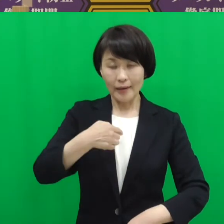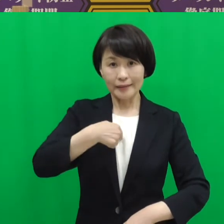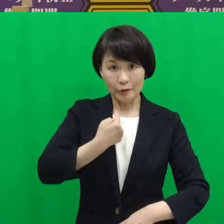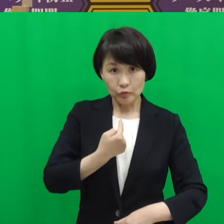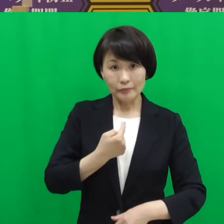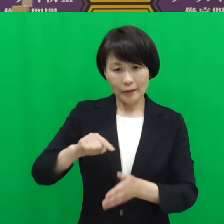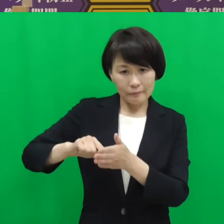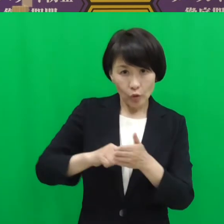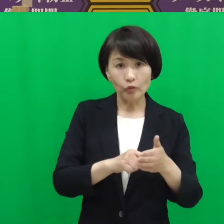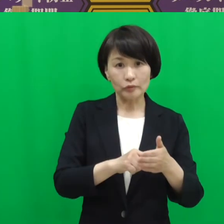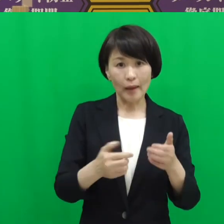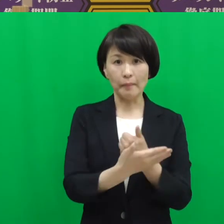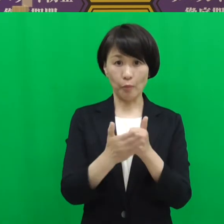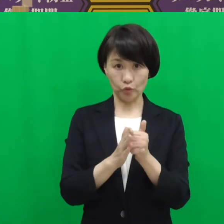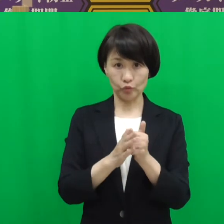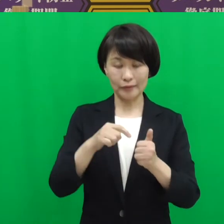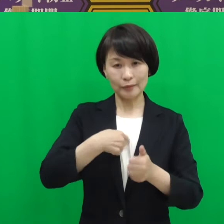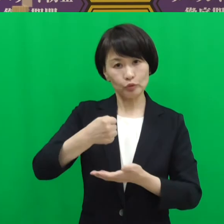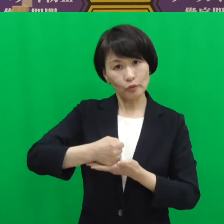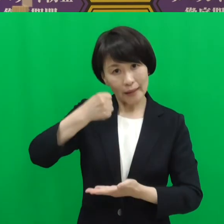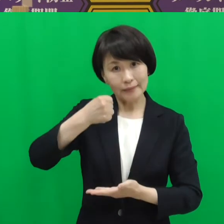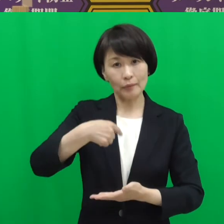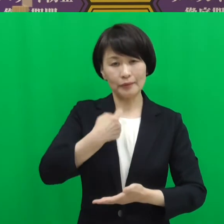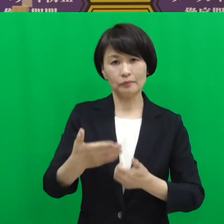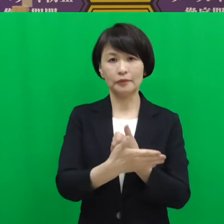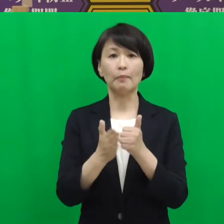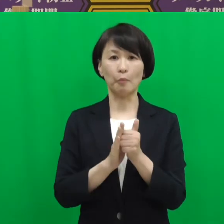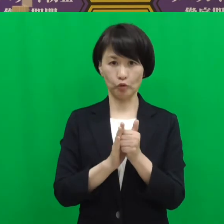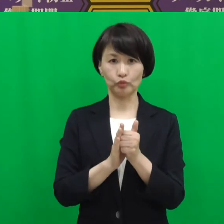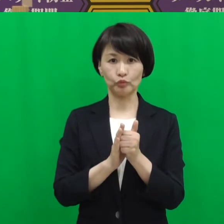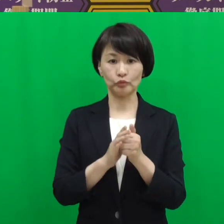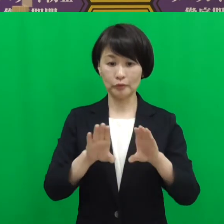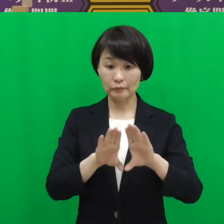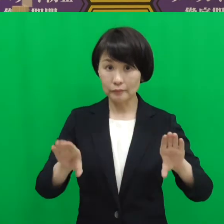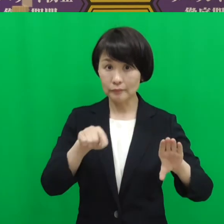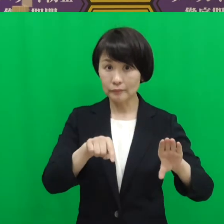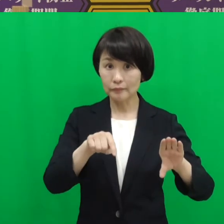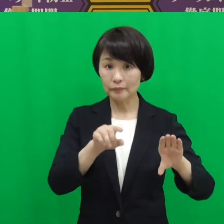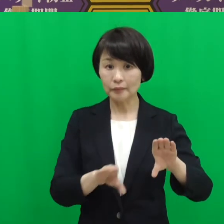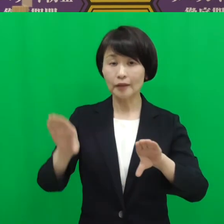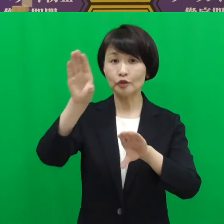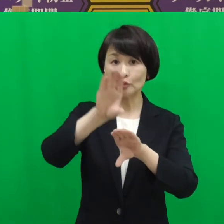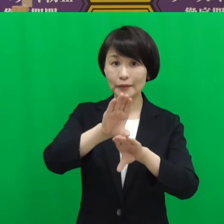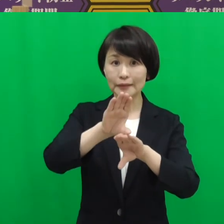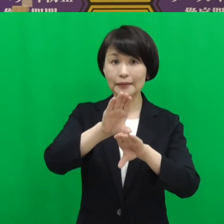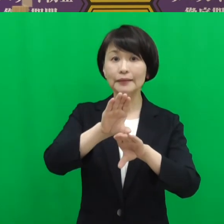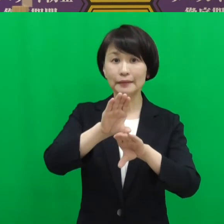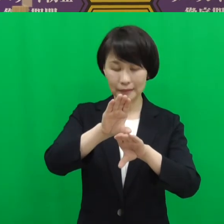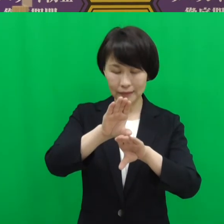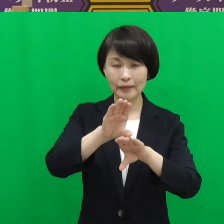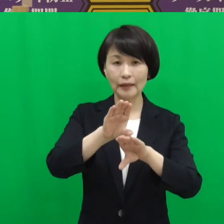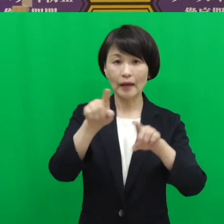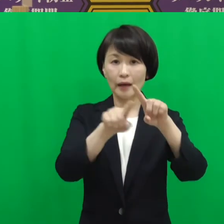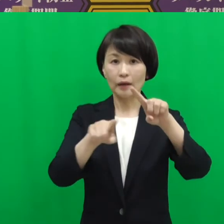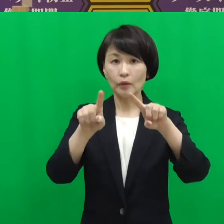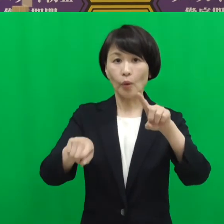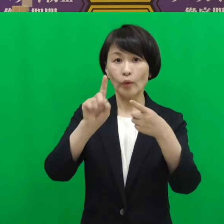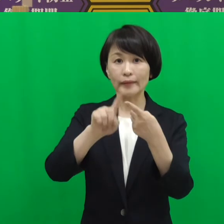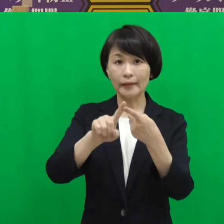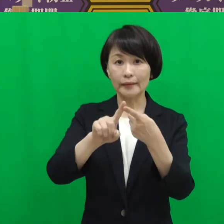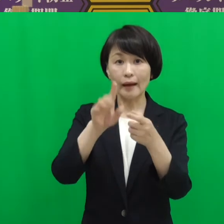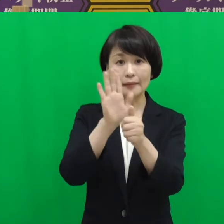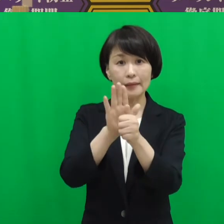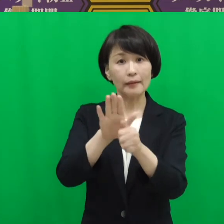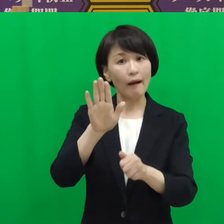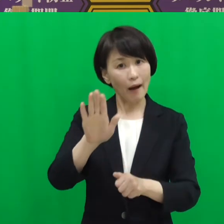財産は自分で守るというものがあって、その上にやはりこういった、行政の国の公的な支援というものがあ